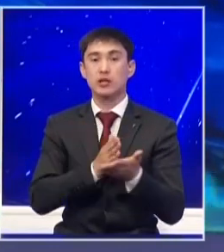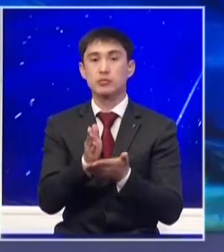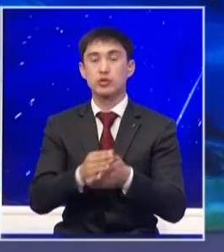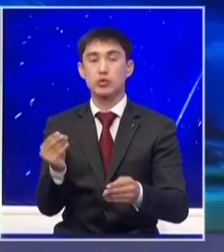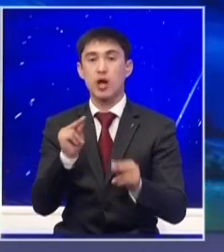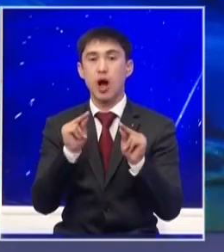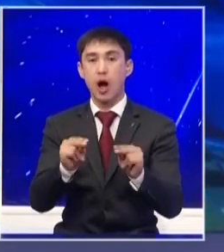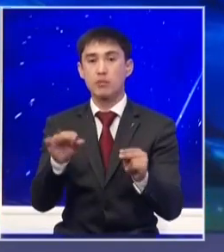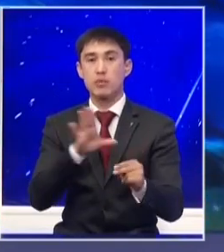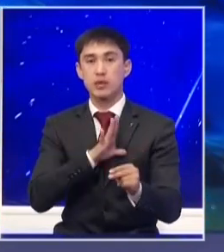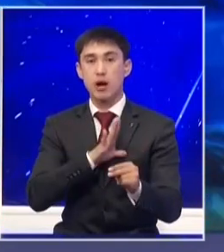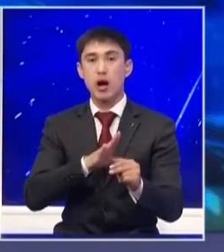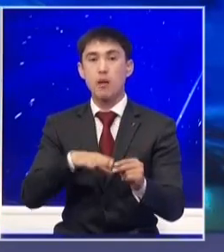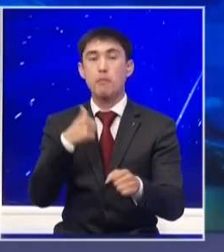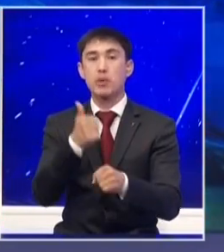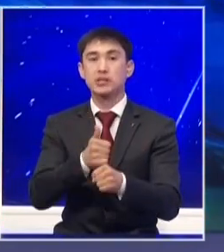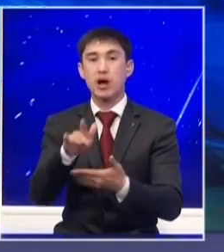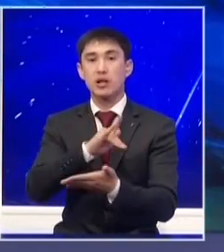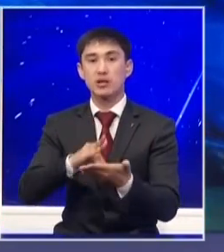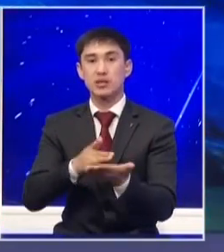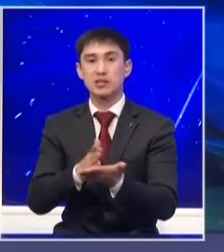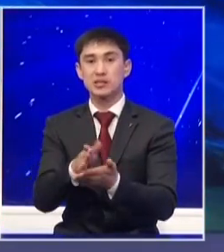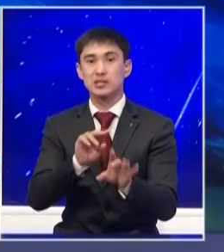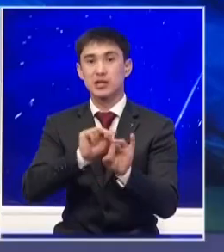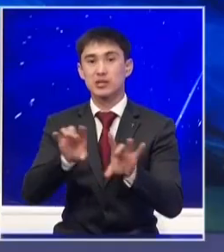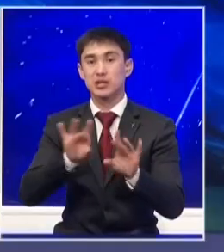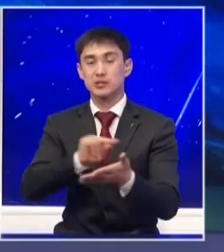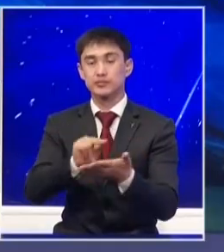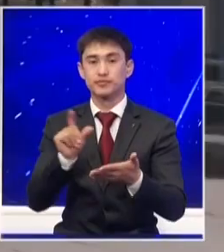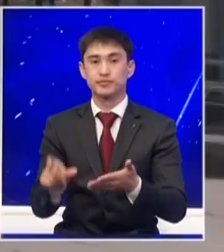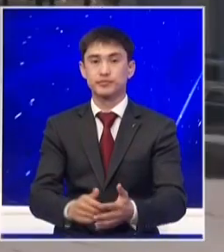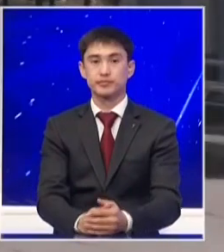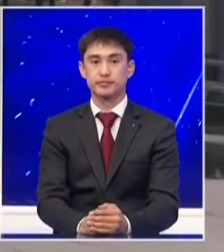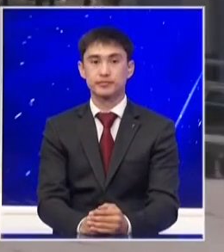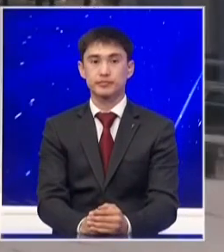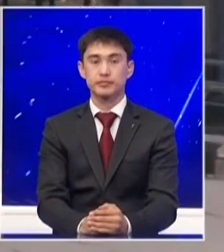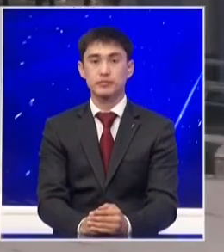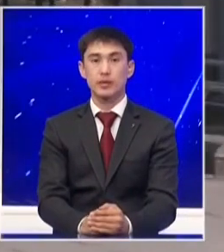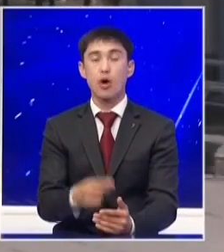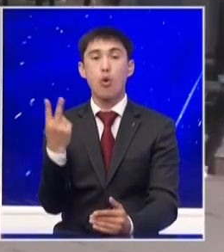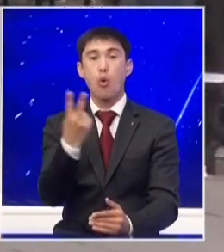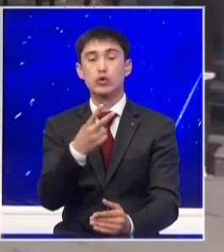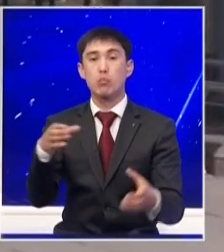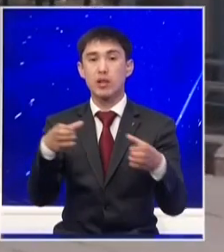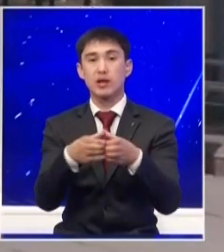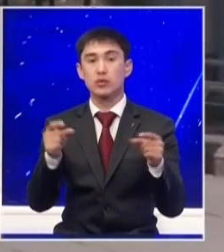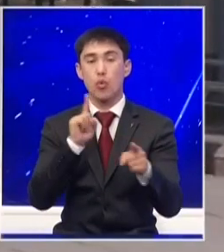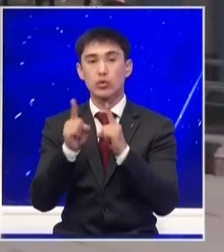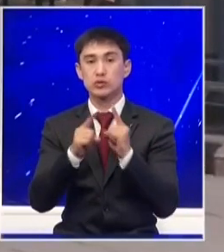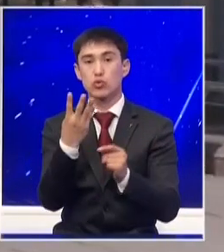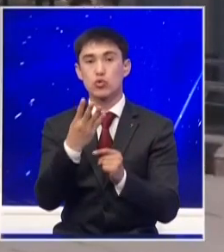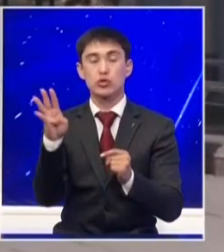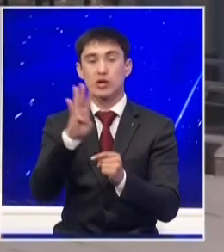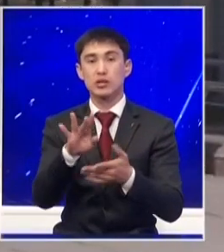ант берді. Басқаладағы саяси жаңалықтарды тілшіміз тізбектесін. Қос палатаның бірлескен отырысы 4